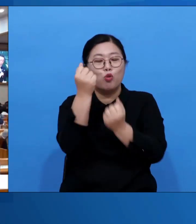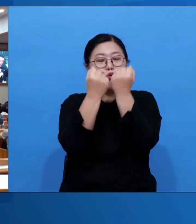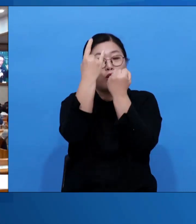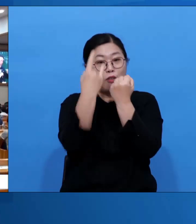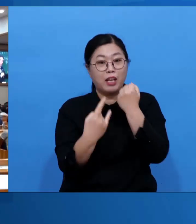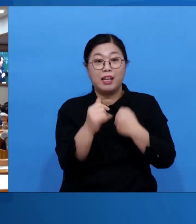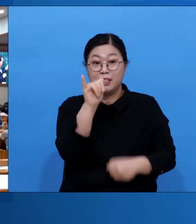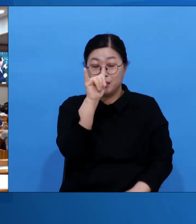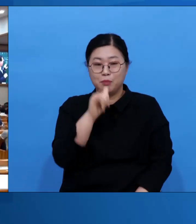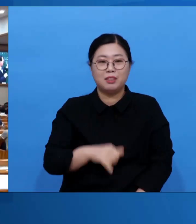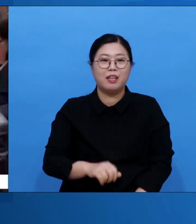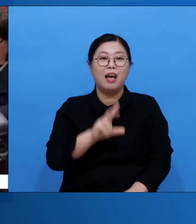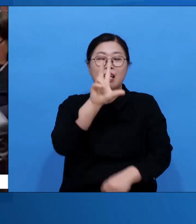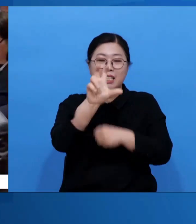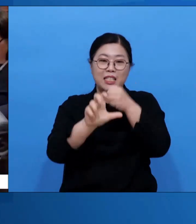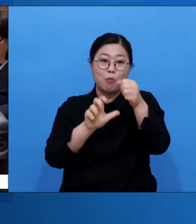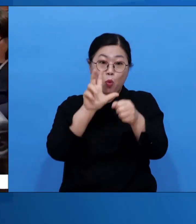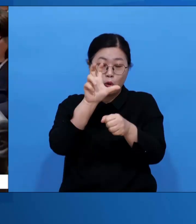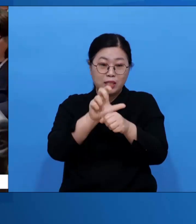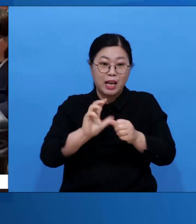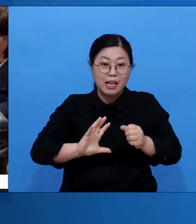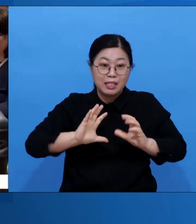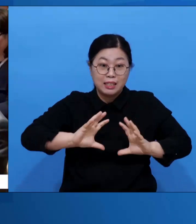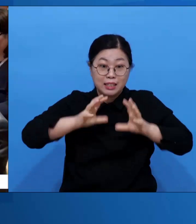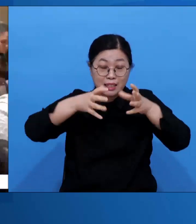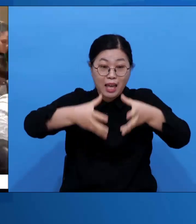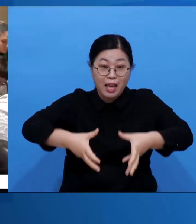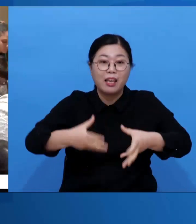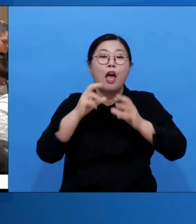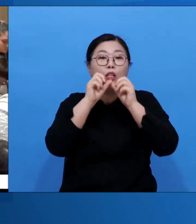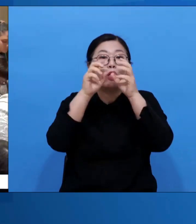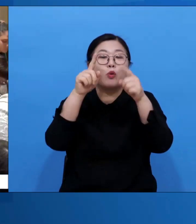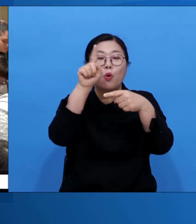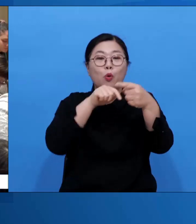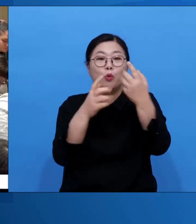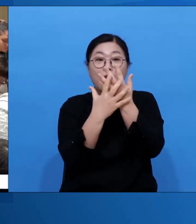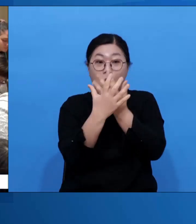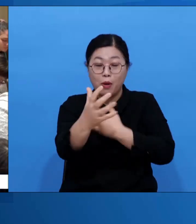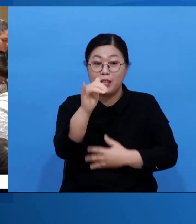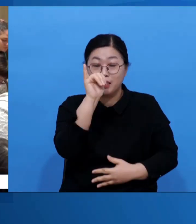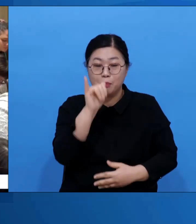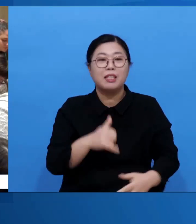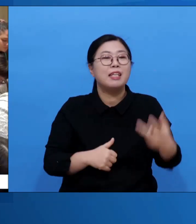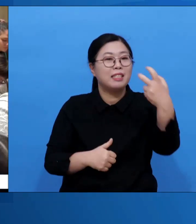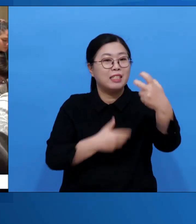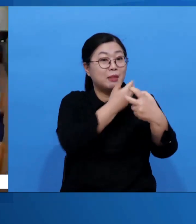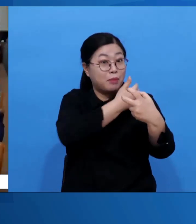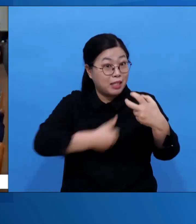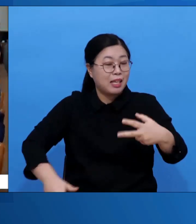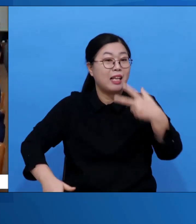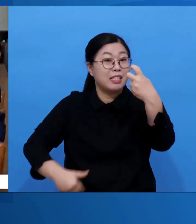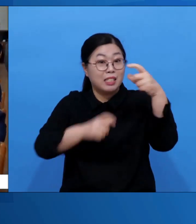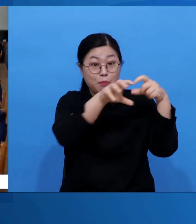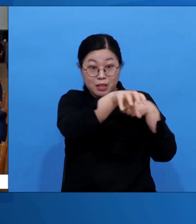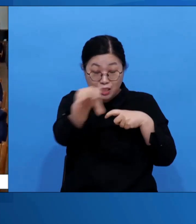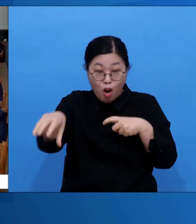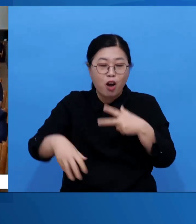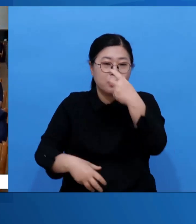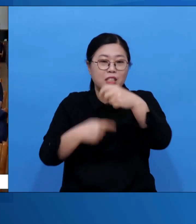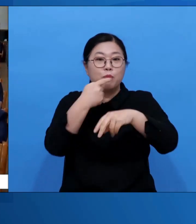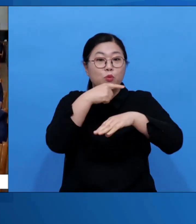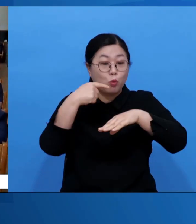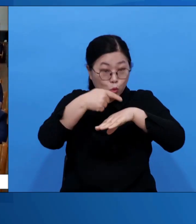제25차 세계 선교대회가 70 제자, 70 지역, 70 종족, 70 나라란 주제로 오는 5월